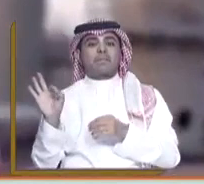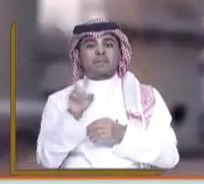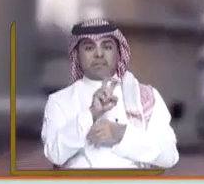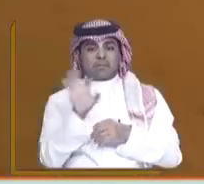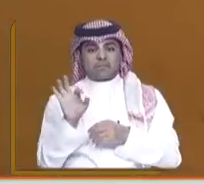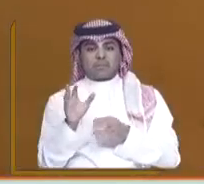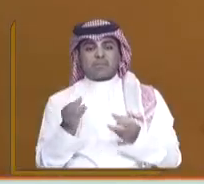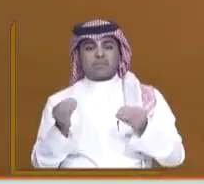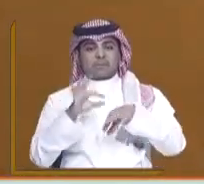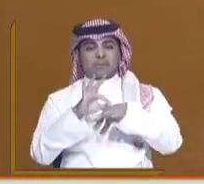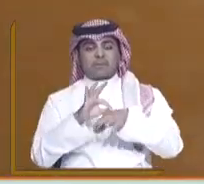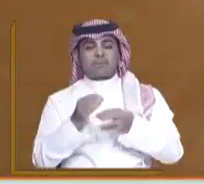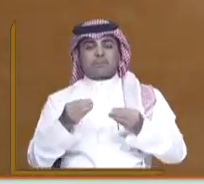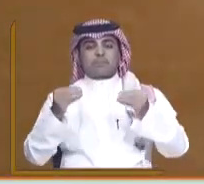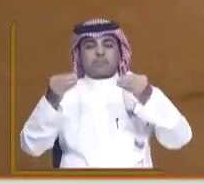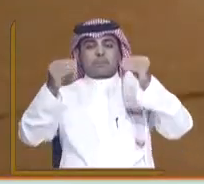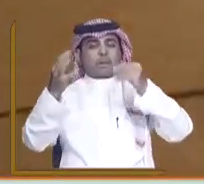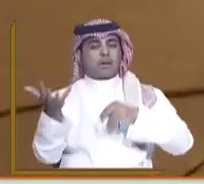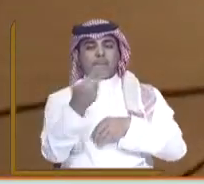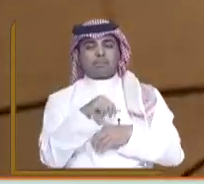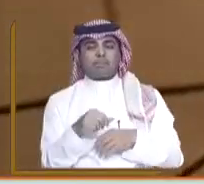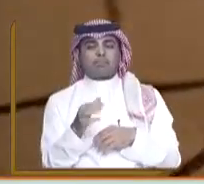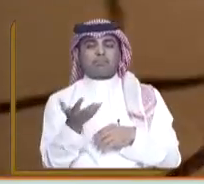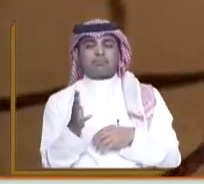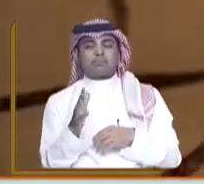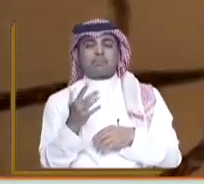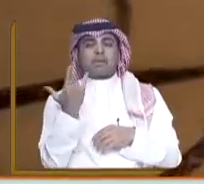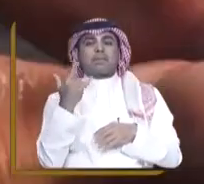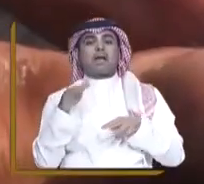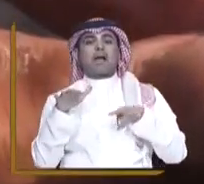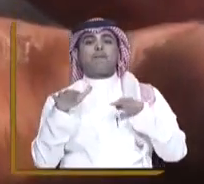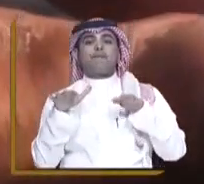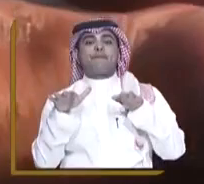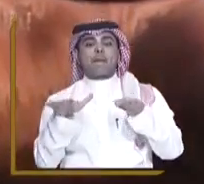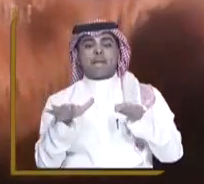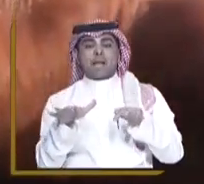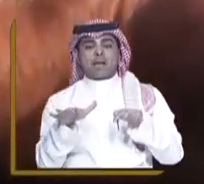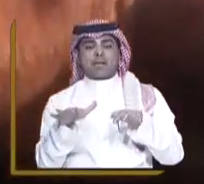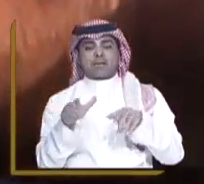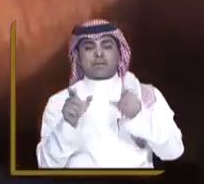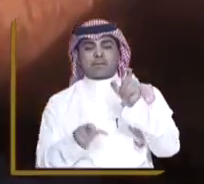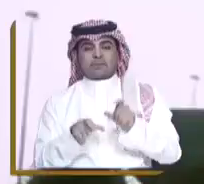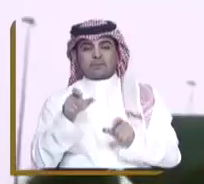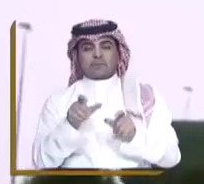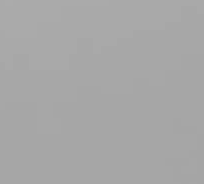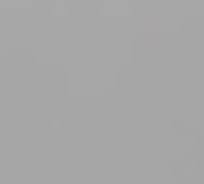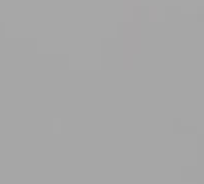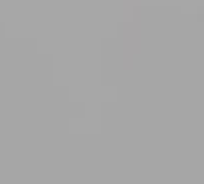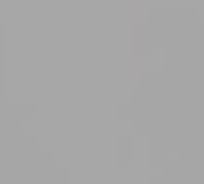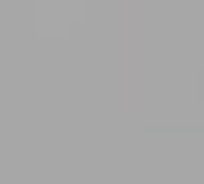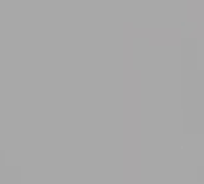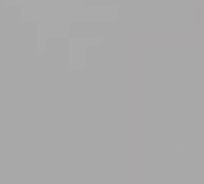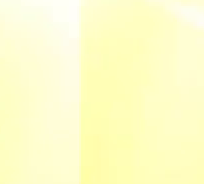وصول سكان العالم الى قرابه عشره مليارات نسمه وفق التقديرات